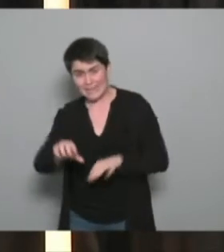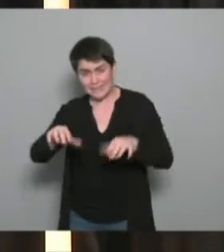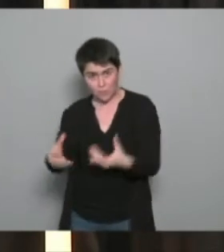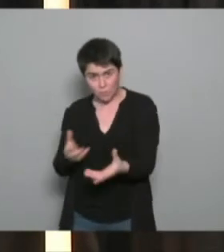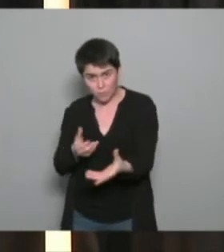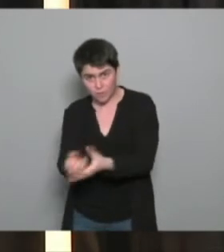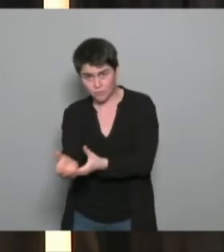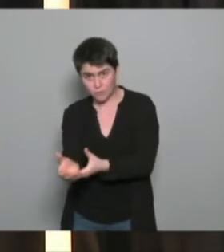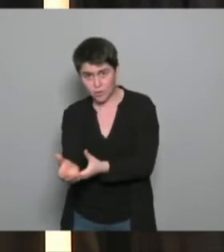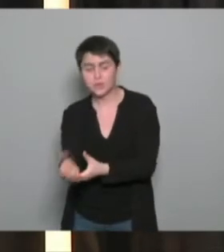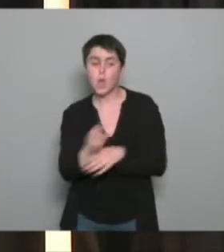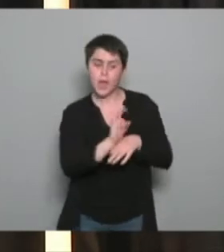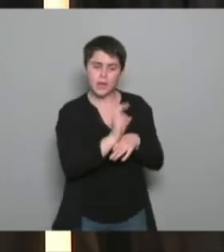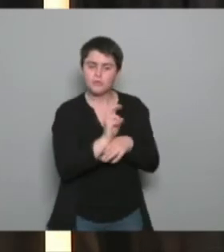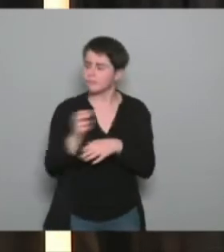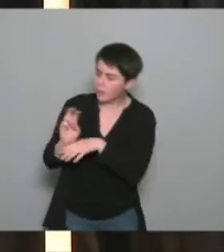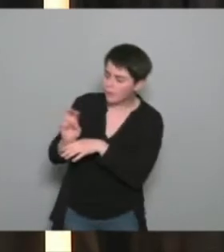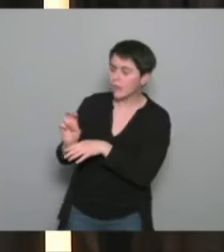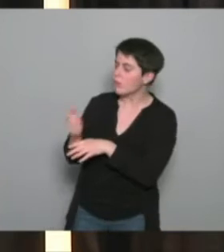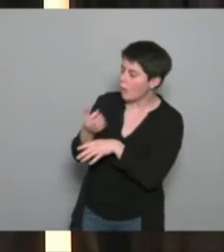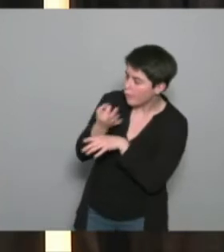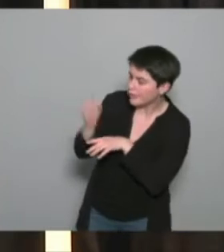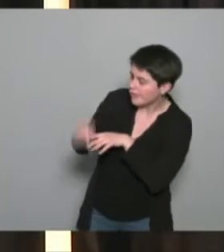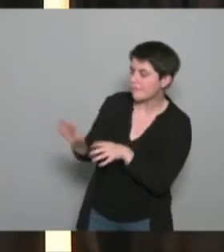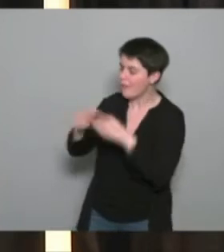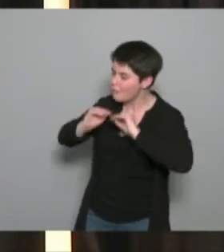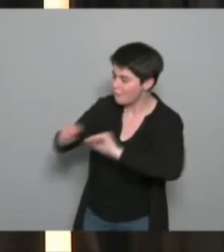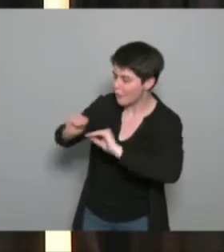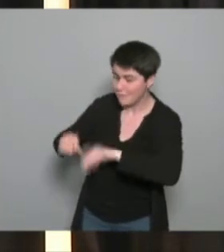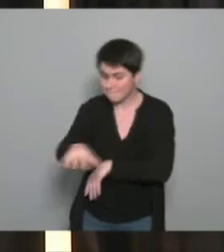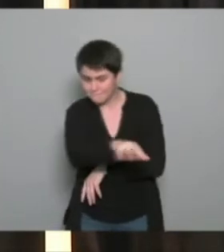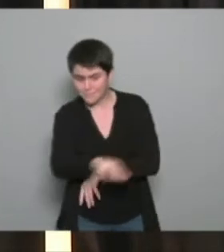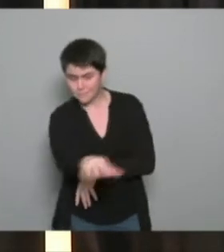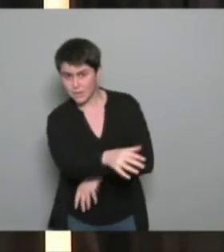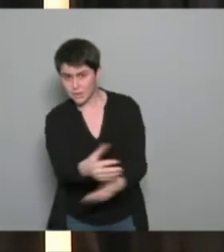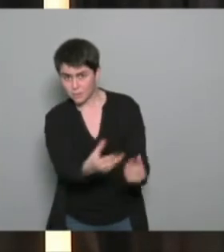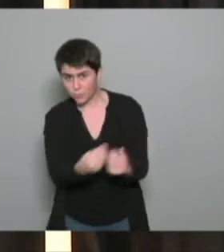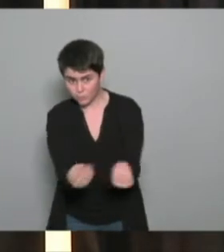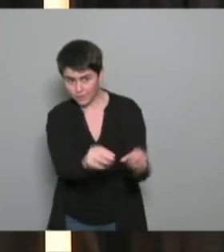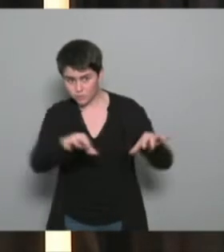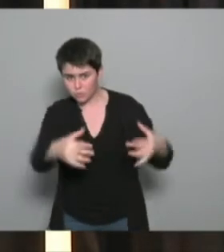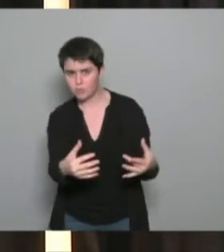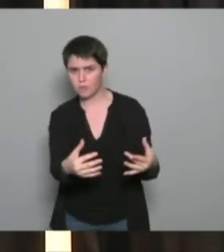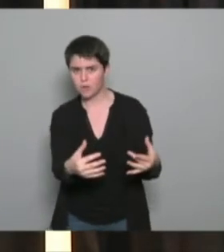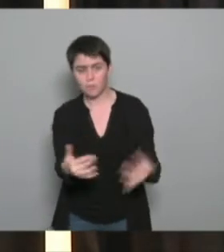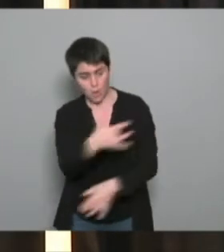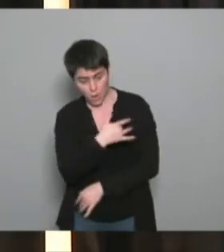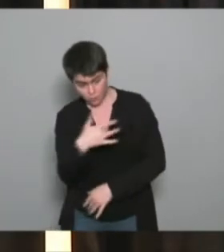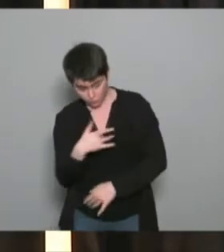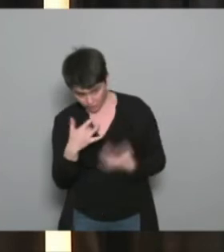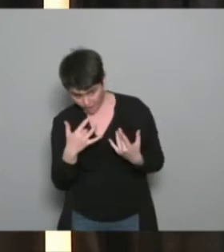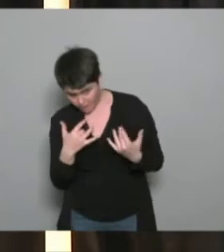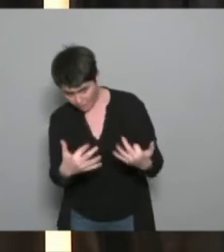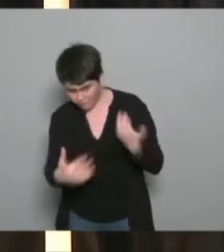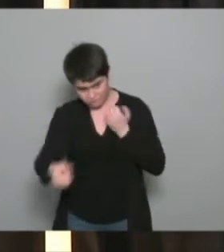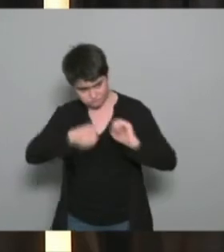qu'on le fait passer auprès des encadrants en disant il faut se former mais comment faire passer un message auprès du public en disant si on veut agir sur la santé il faut